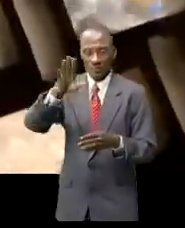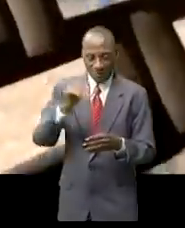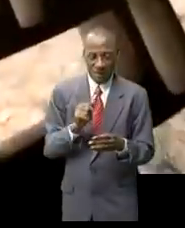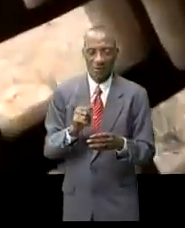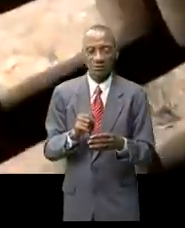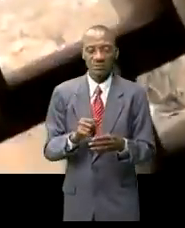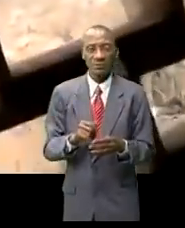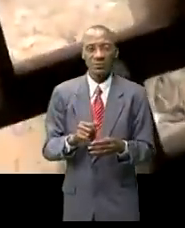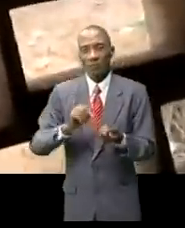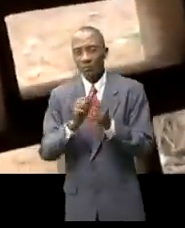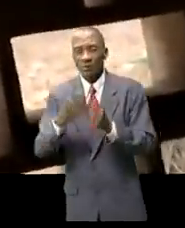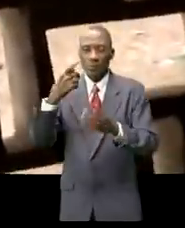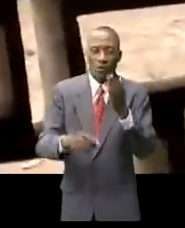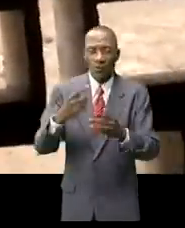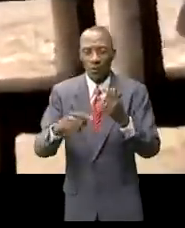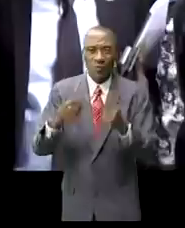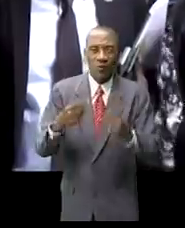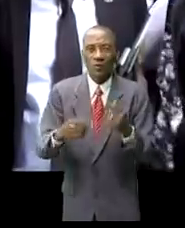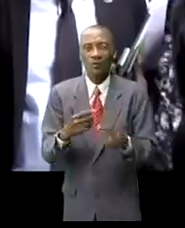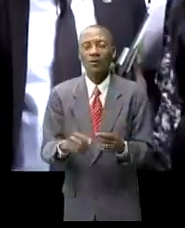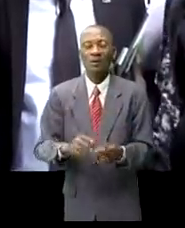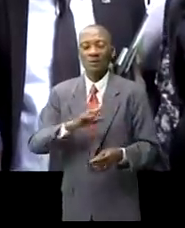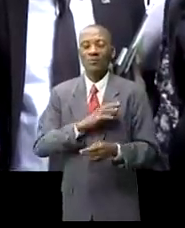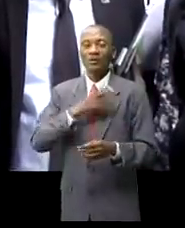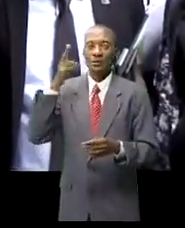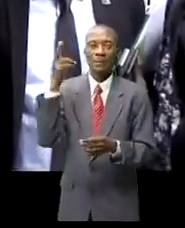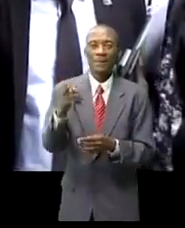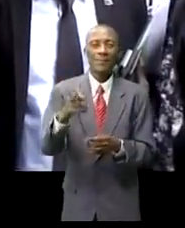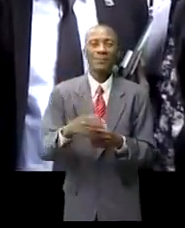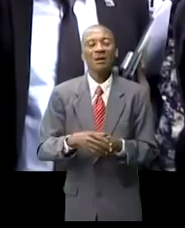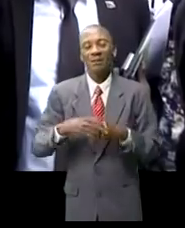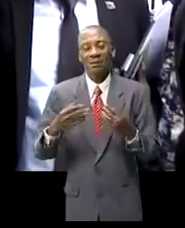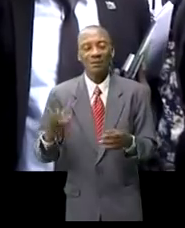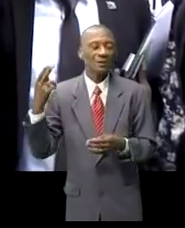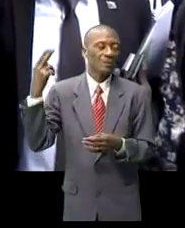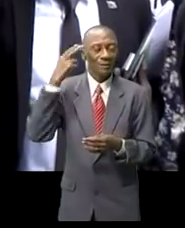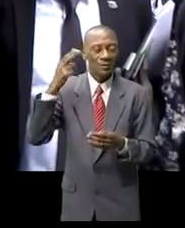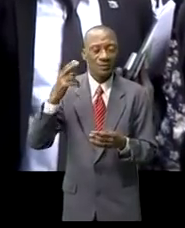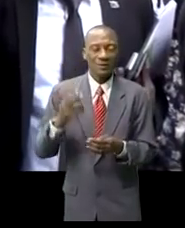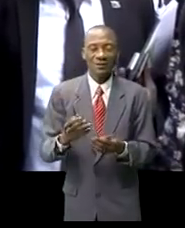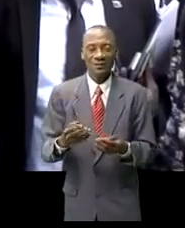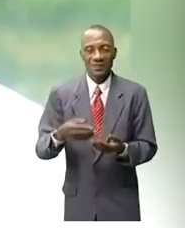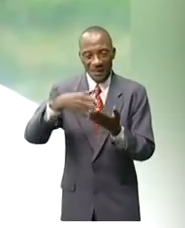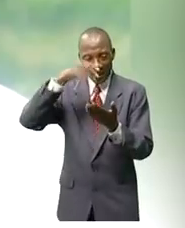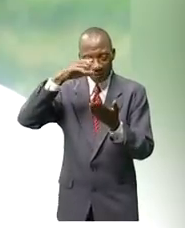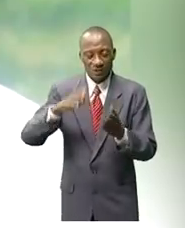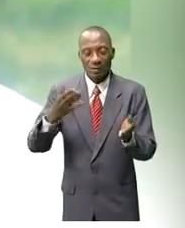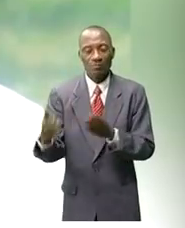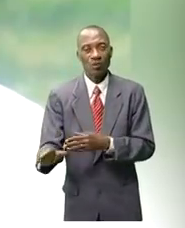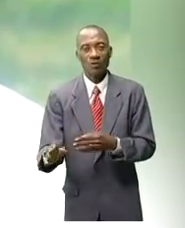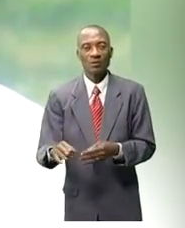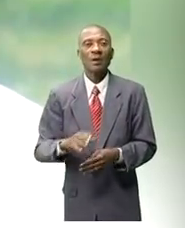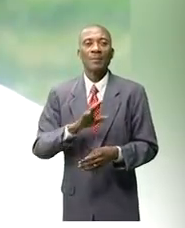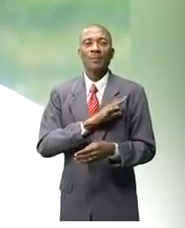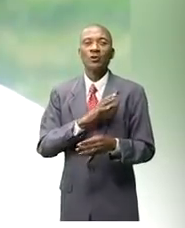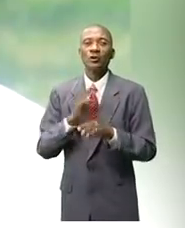police dans le contrôle du port des masques. Pour l'heure, la police nationale congolaise appelle au calme et poursuit les recherches pour